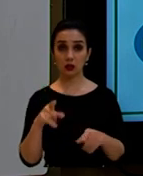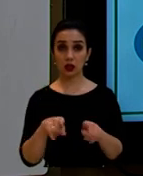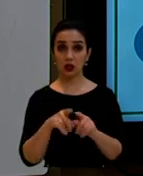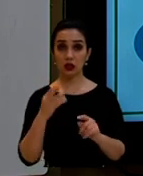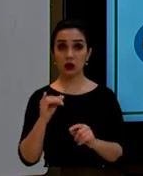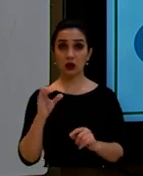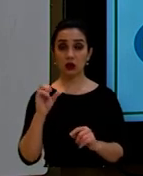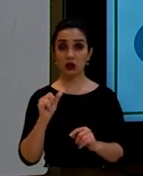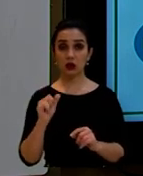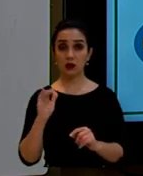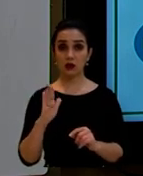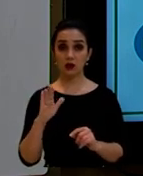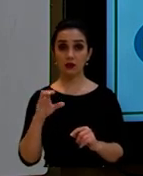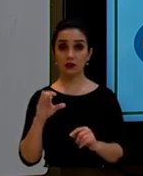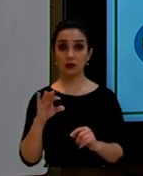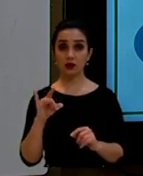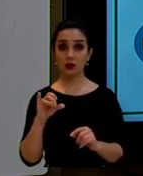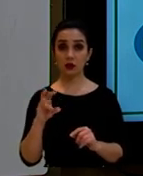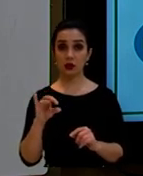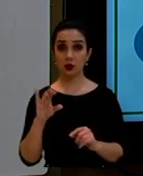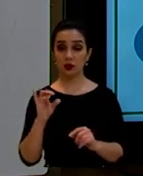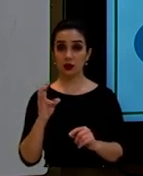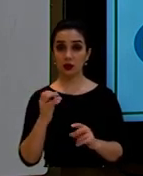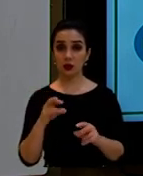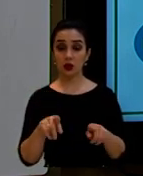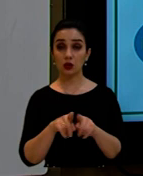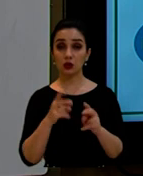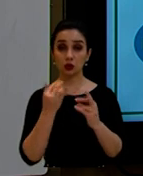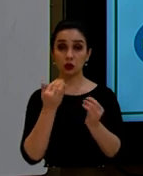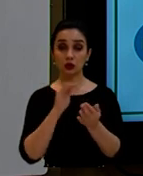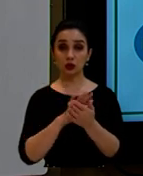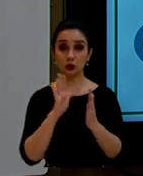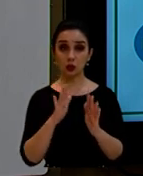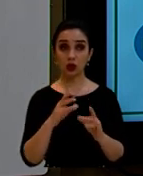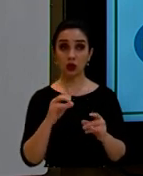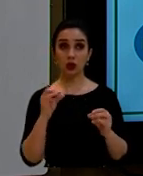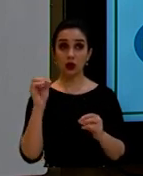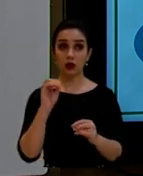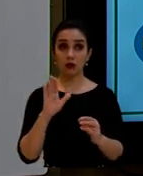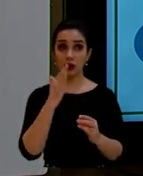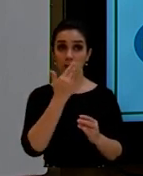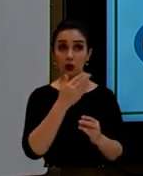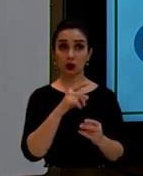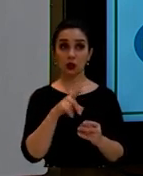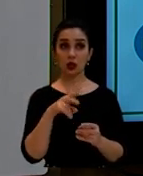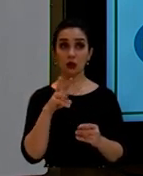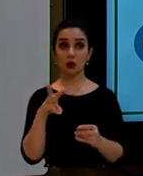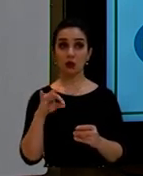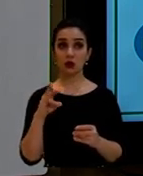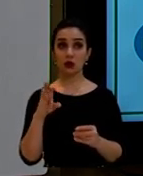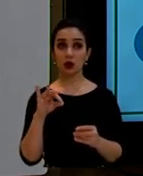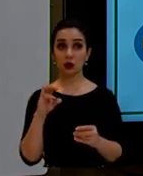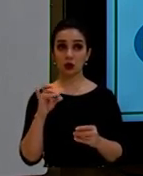это австралоидная. Ее мы тоже с вами сегодня рассмотрим. Европоидная раса,